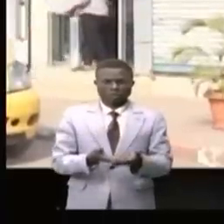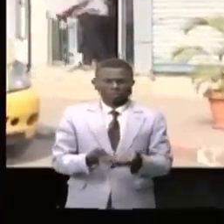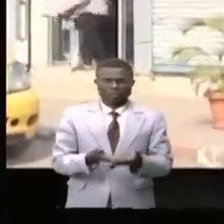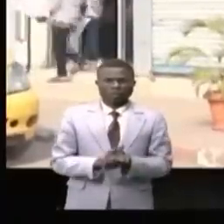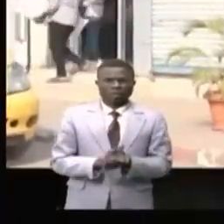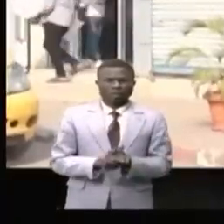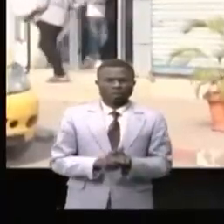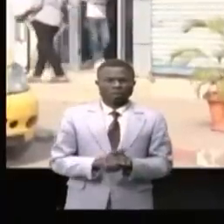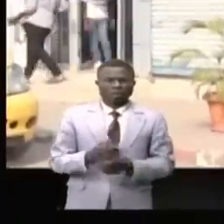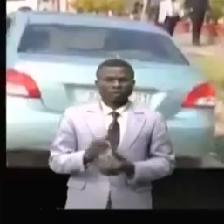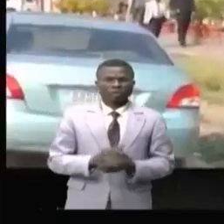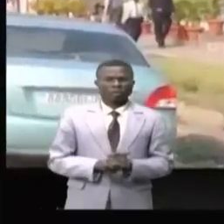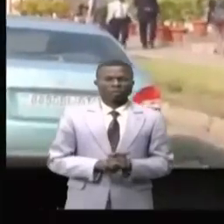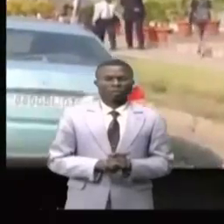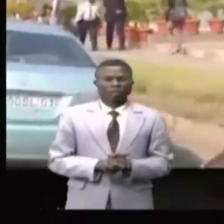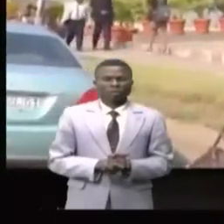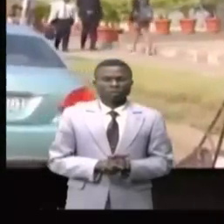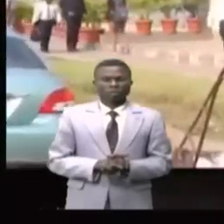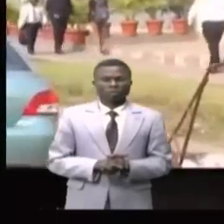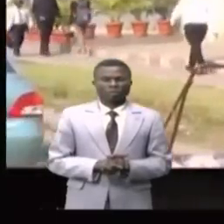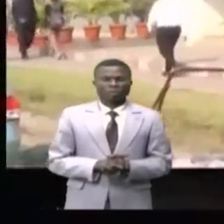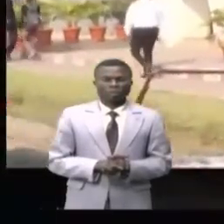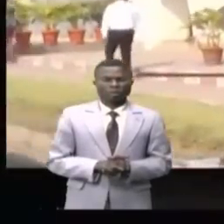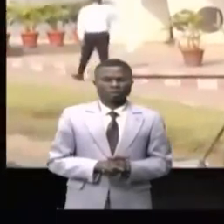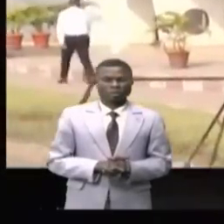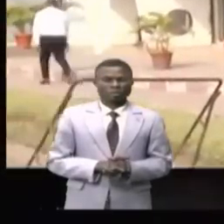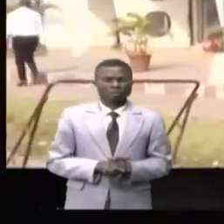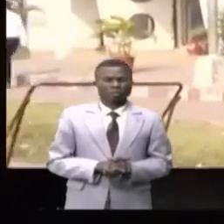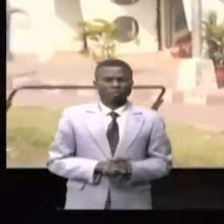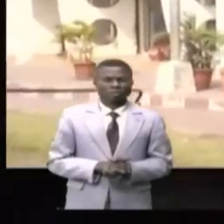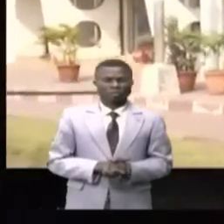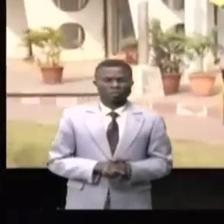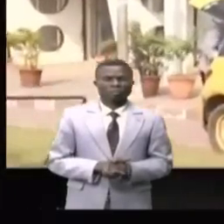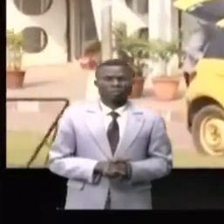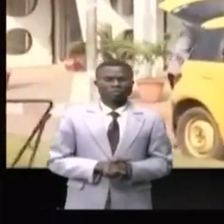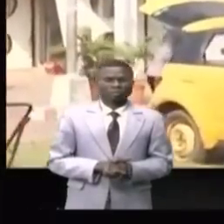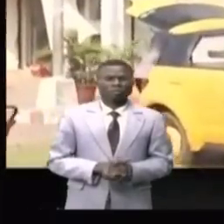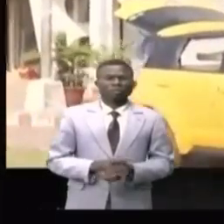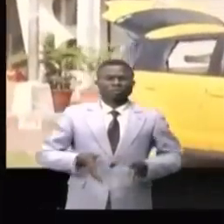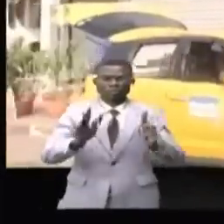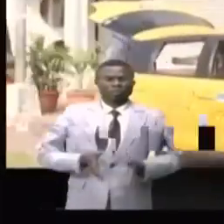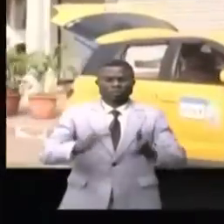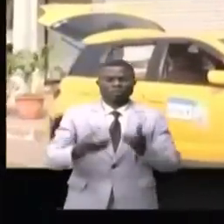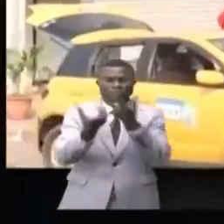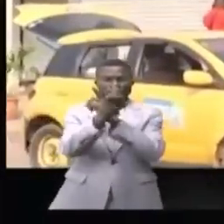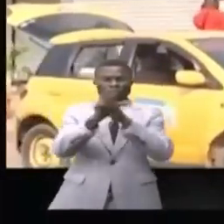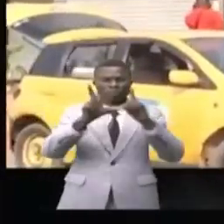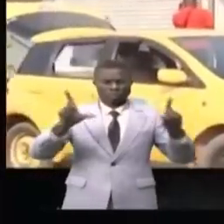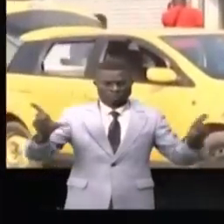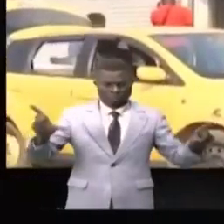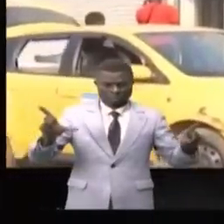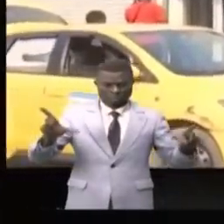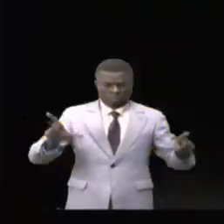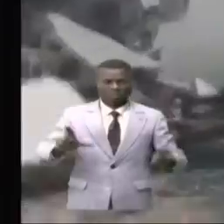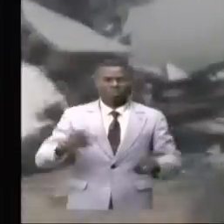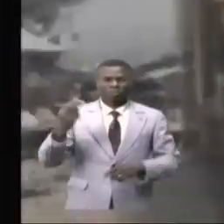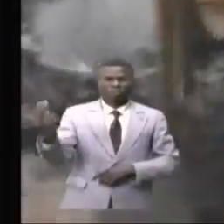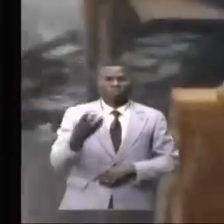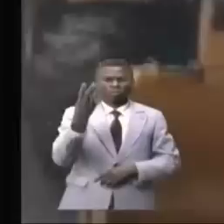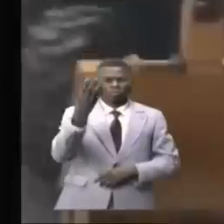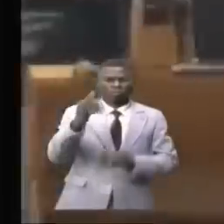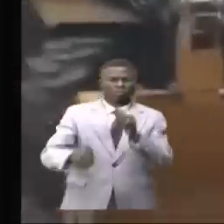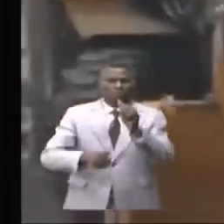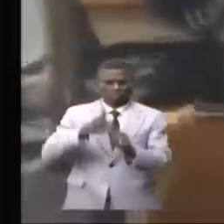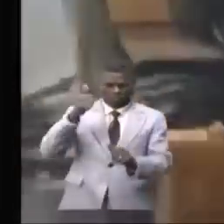l'Institut géographique situé au croisement du boulevard du 30 juin et de l'avenue de la Liberté. exhibition ex 24 novembre ont